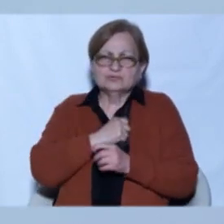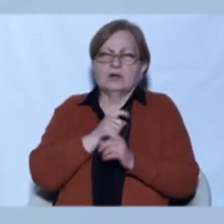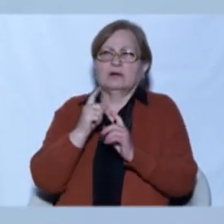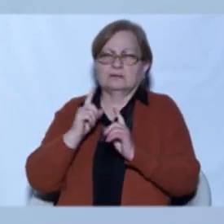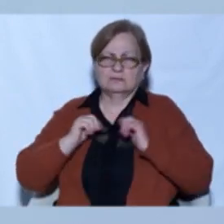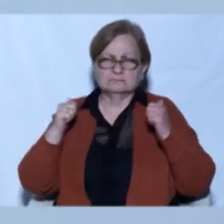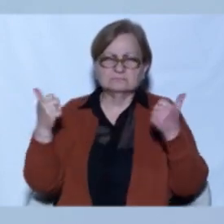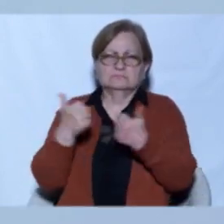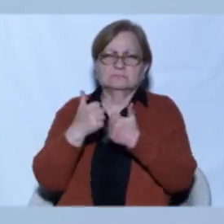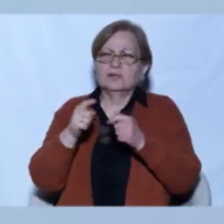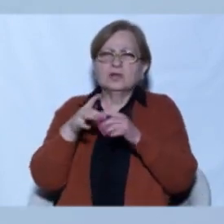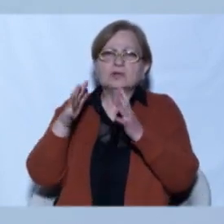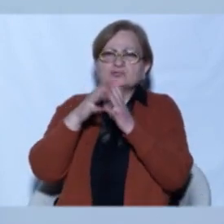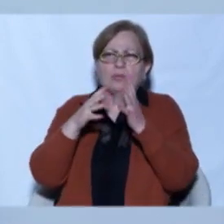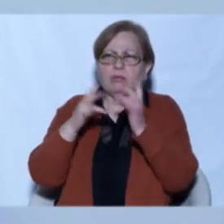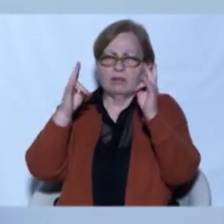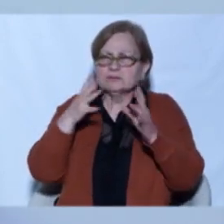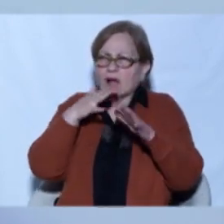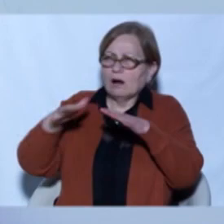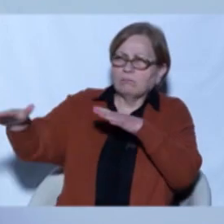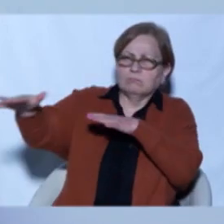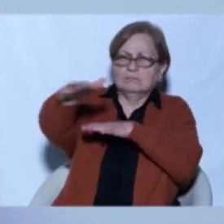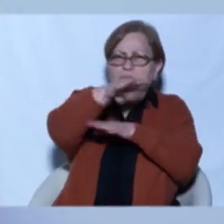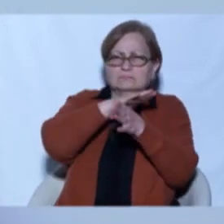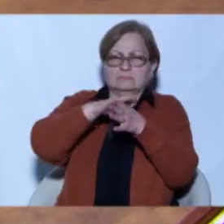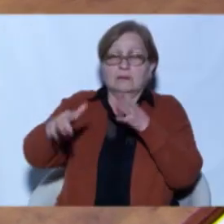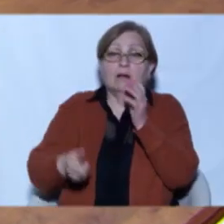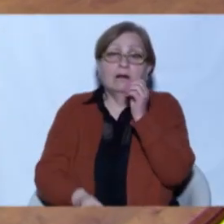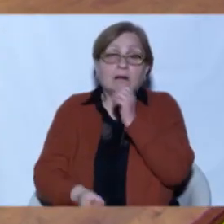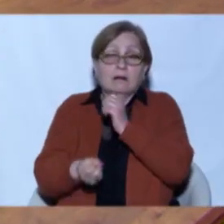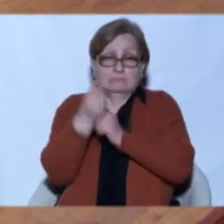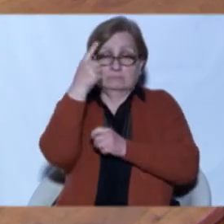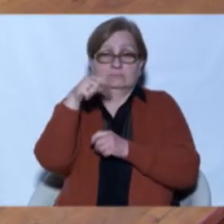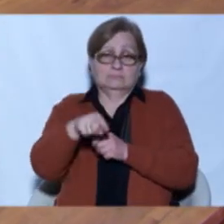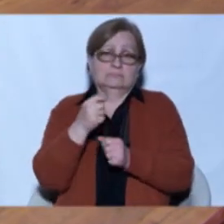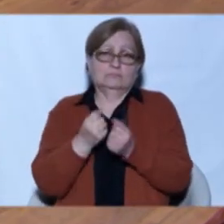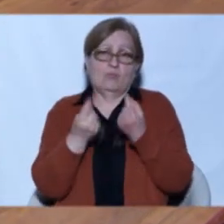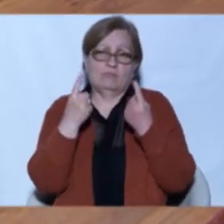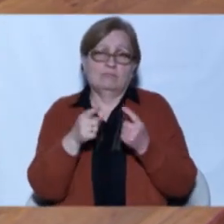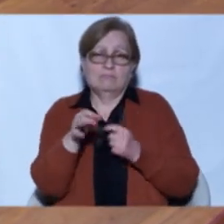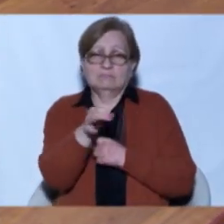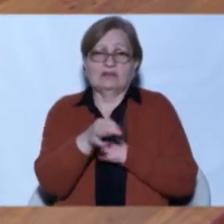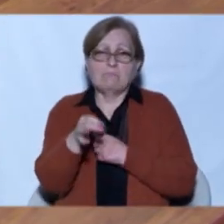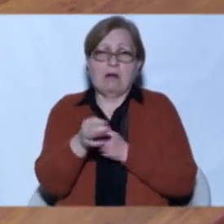მთელი სოფელი დაიტბორა და ასე გაჩნდა ბაზალეთის ტბა.